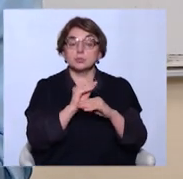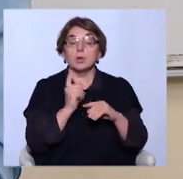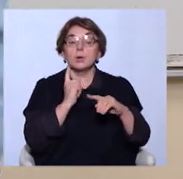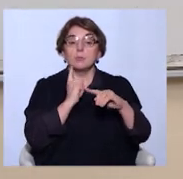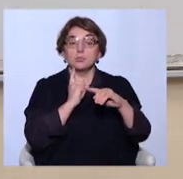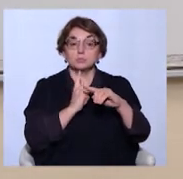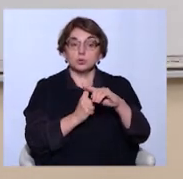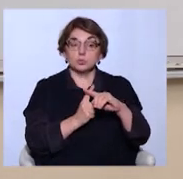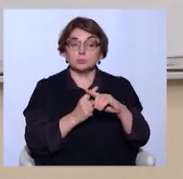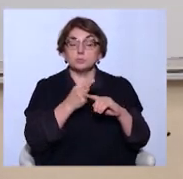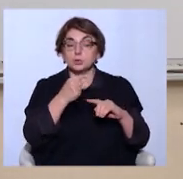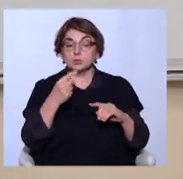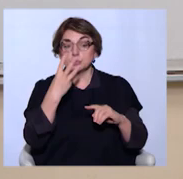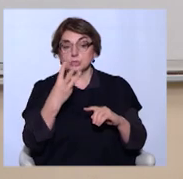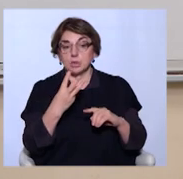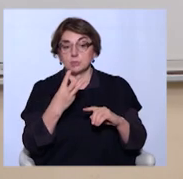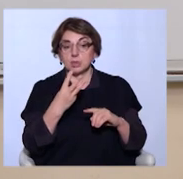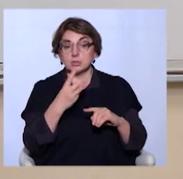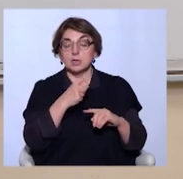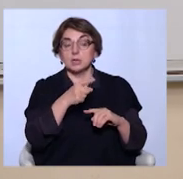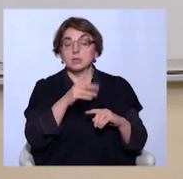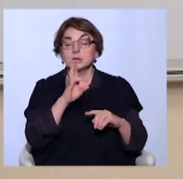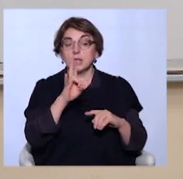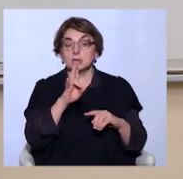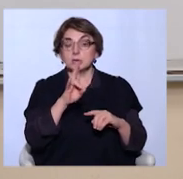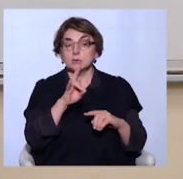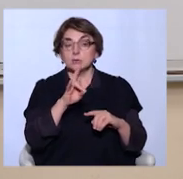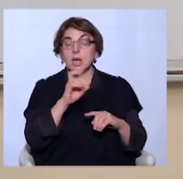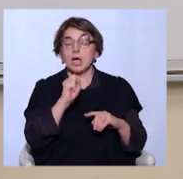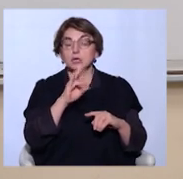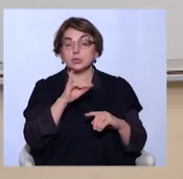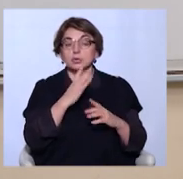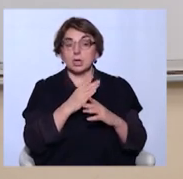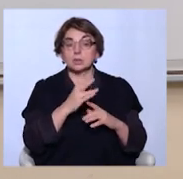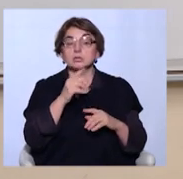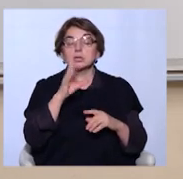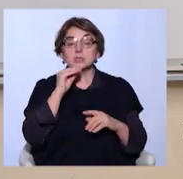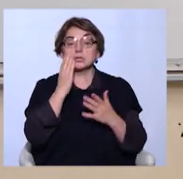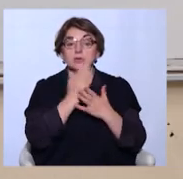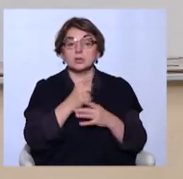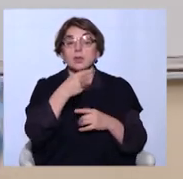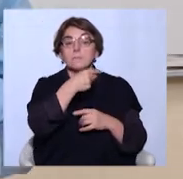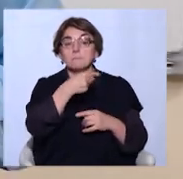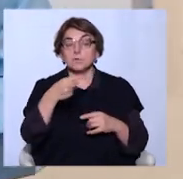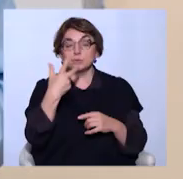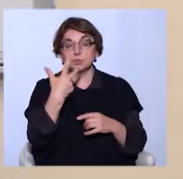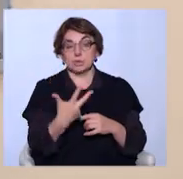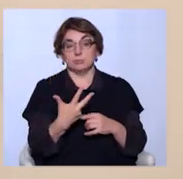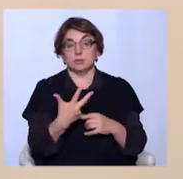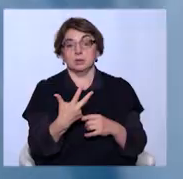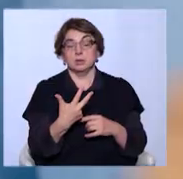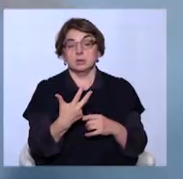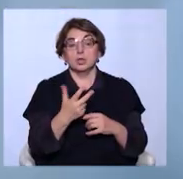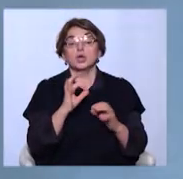გახდეს პლუს 1? მინუს 3. მაშ გამოვიდა, რომ აზოტის ჟანგვის რიცხვი ამ შემთხვევაში არის მინუს